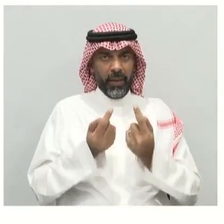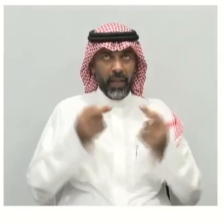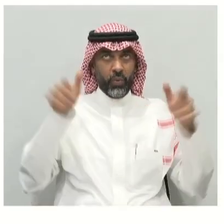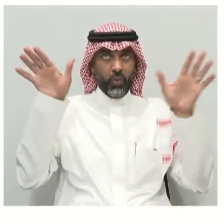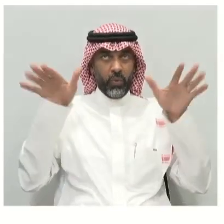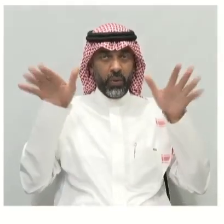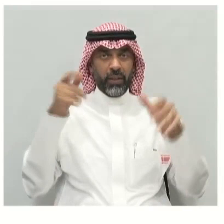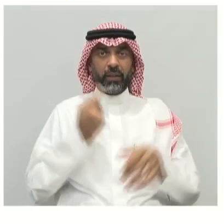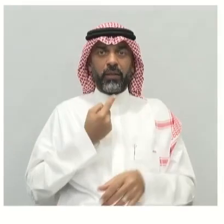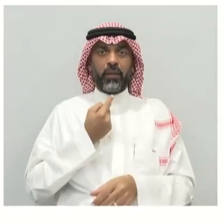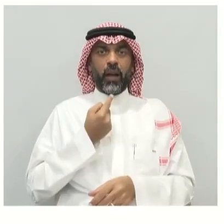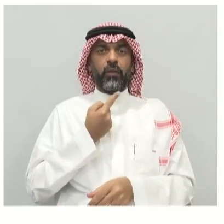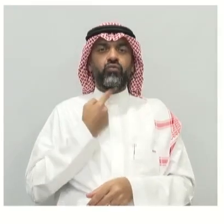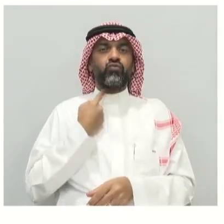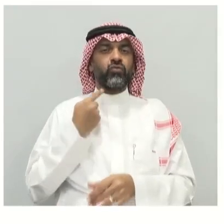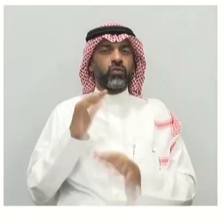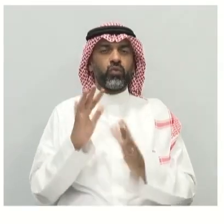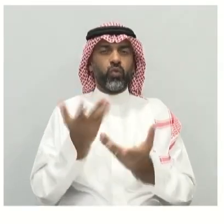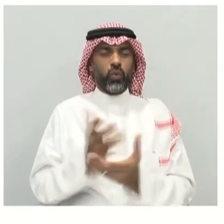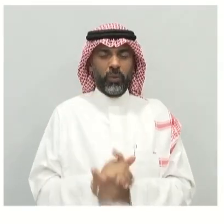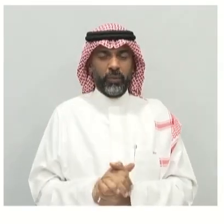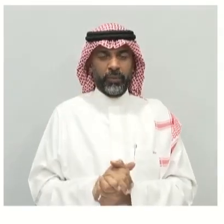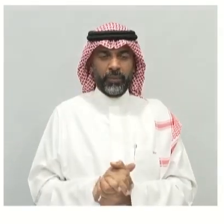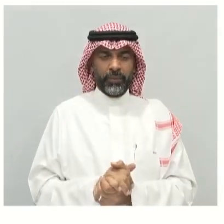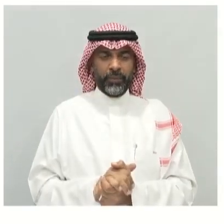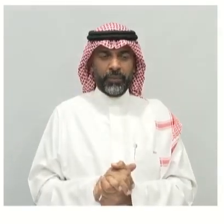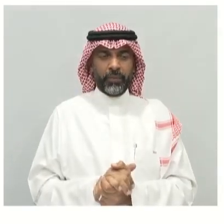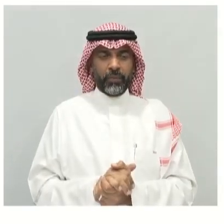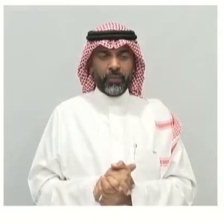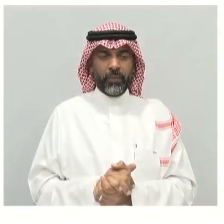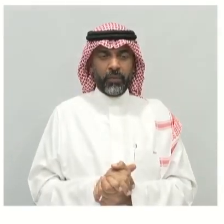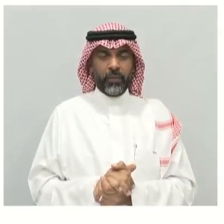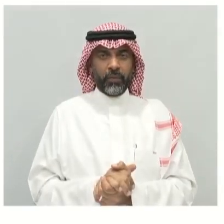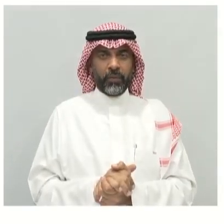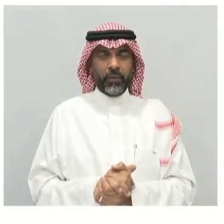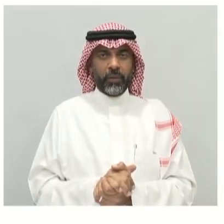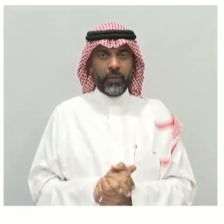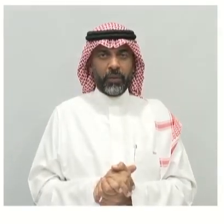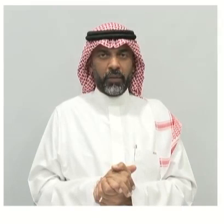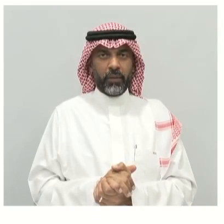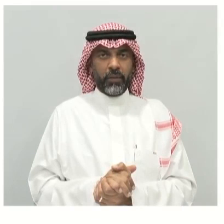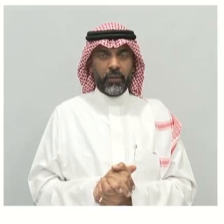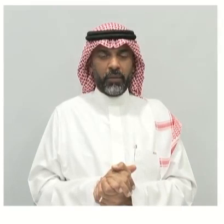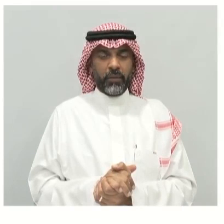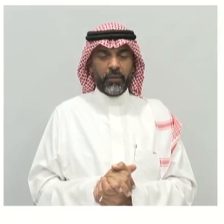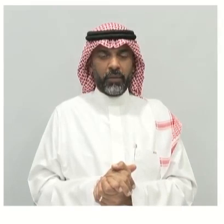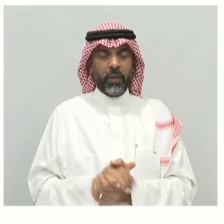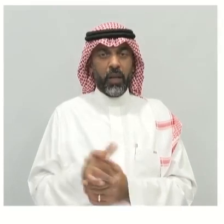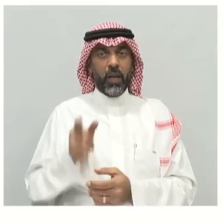النباتات هذه والطائر يحتاجون الى ماذا مزين